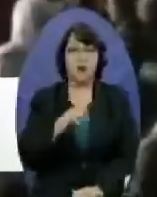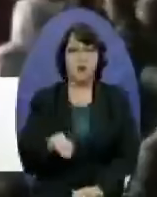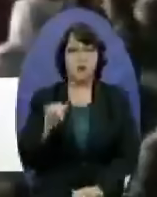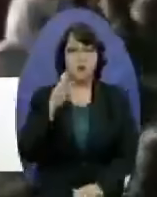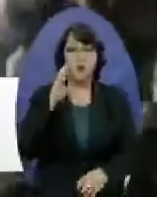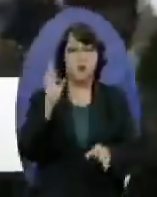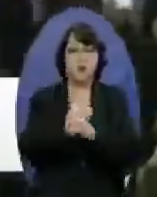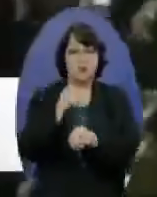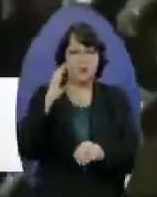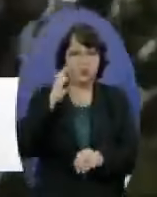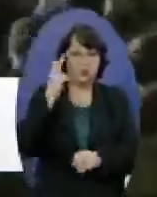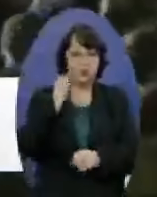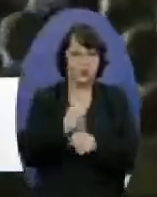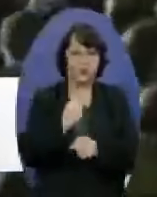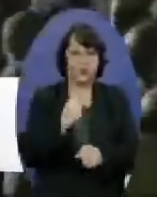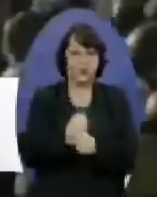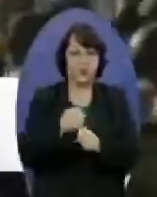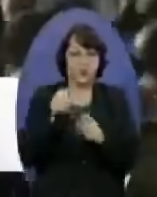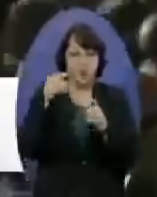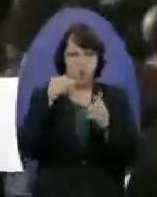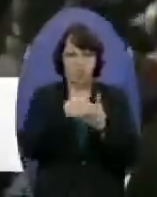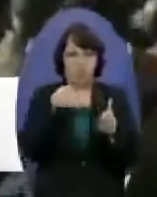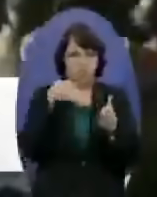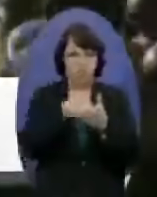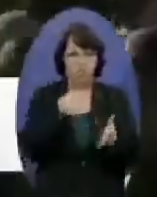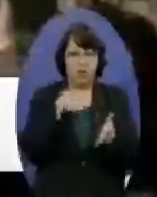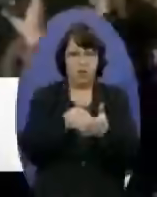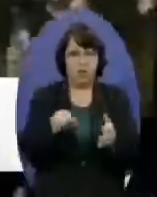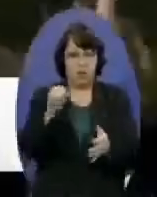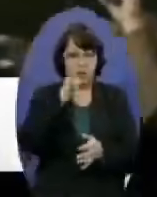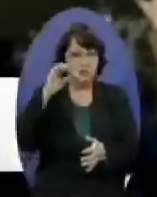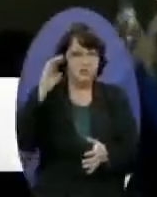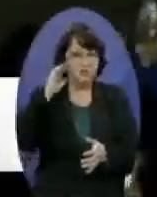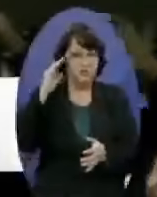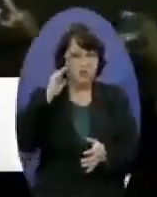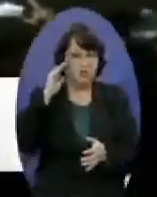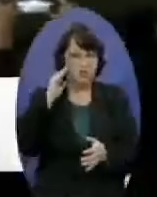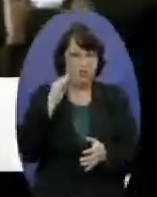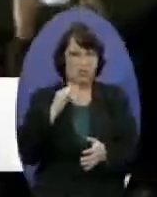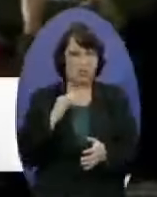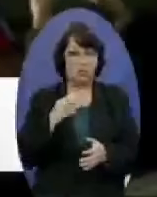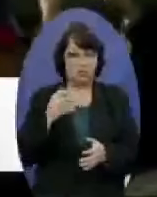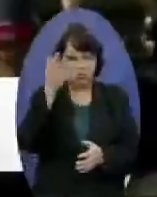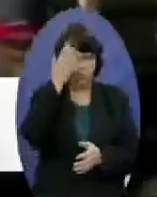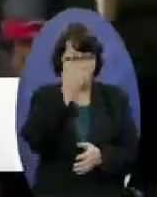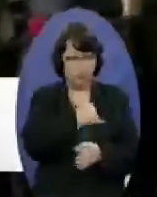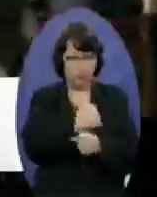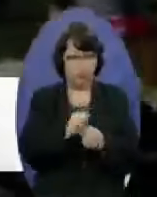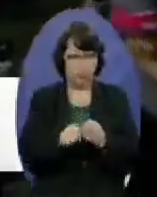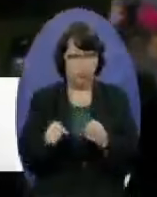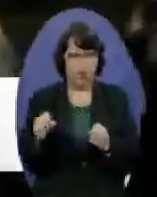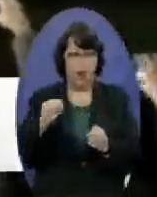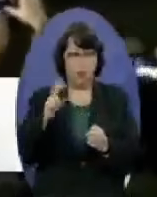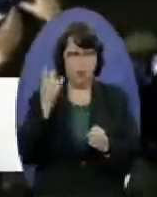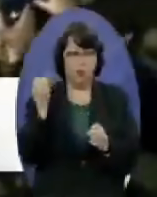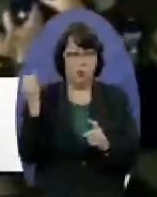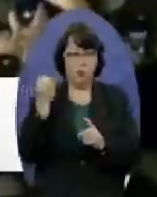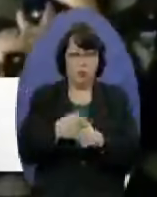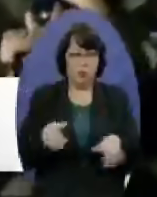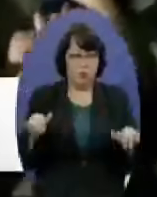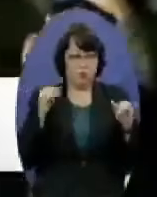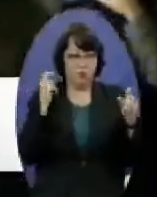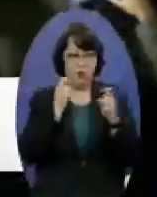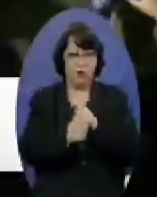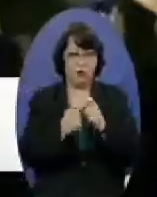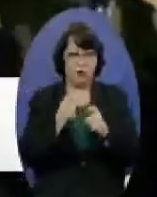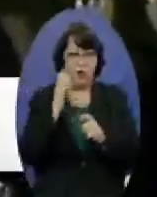ажиллагааг өдөө хатгасан. Америкийн цэргийн албан хаагчид дипломатуудын амнасанд аюул учруулсан. За хоёр талын харилцааг эрсдэлд оруулж улмаар